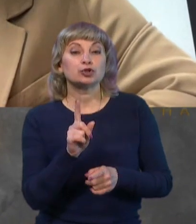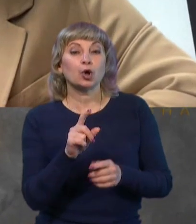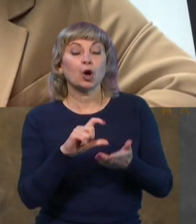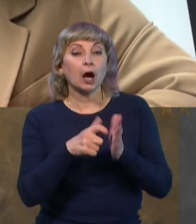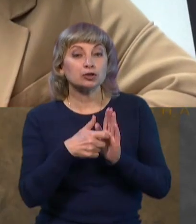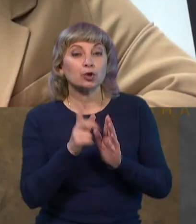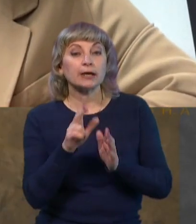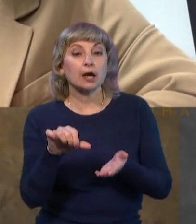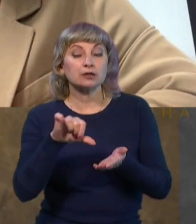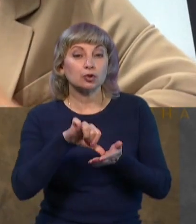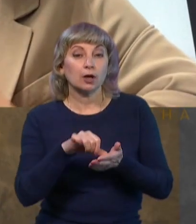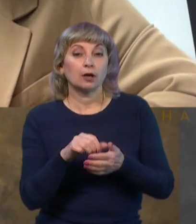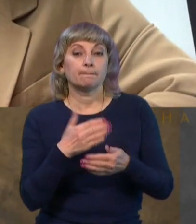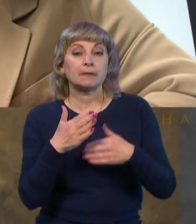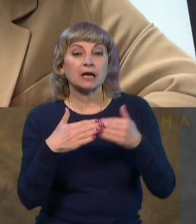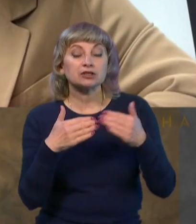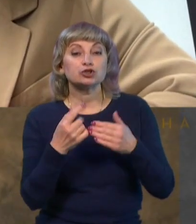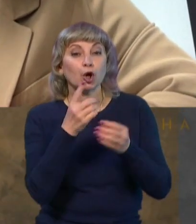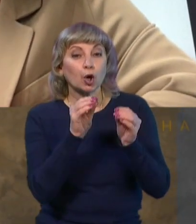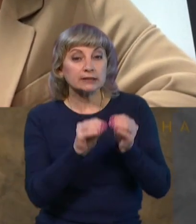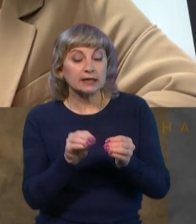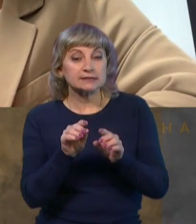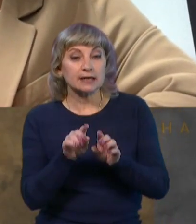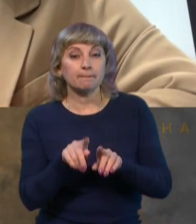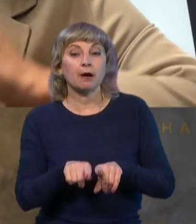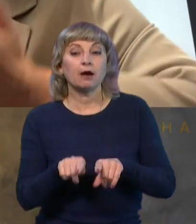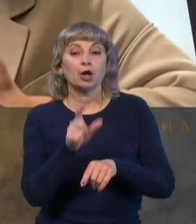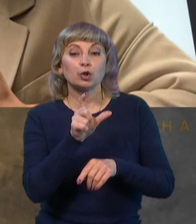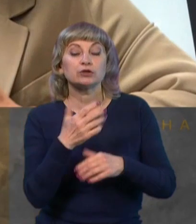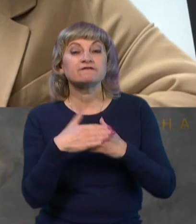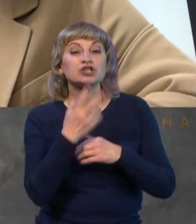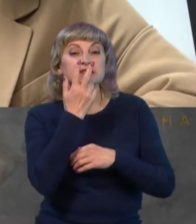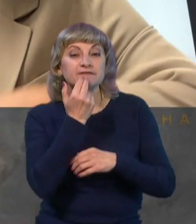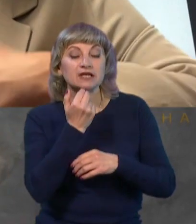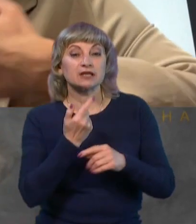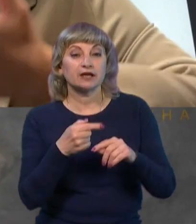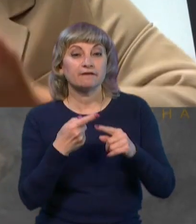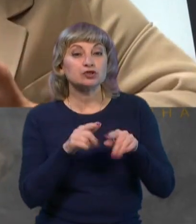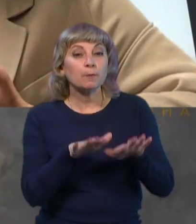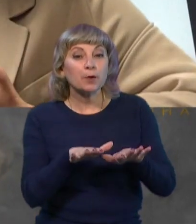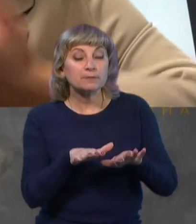яка долучається, вона практично одна й та сама. Люди, які вже звикли в цьому місті